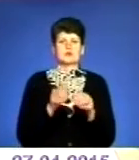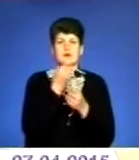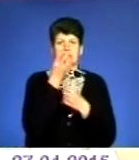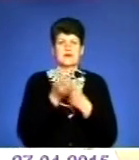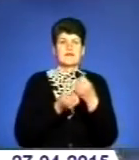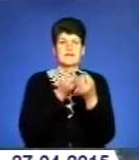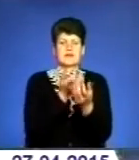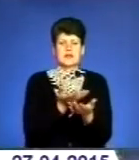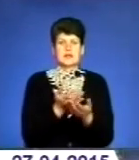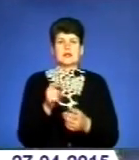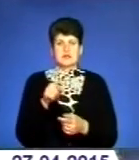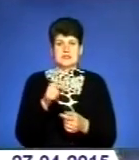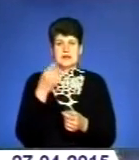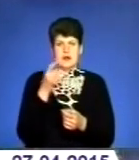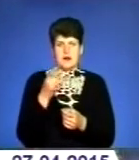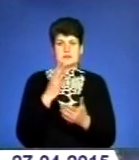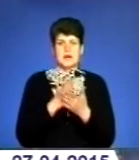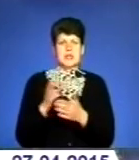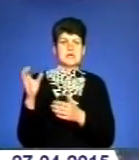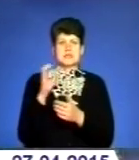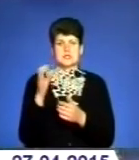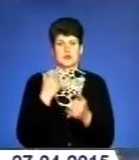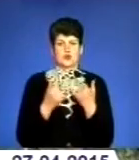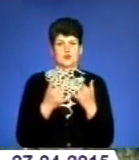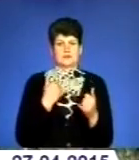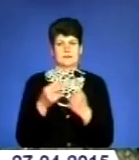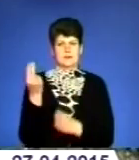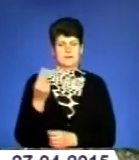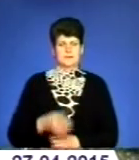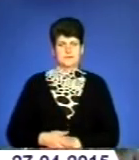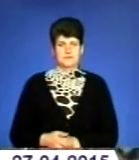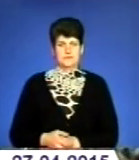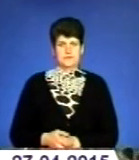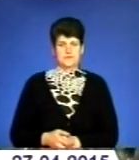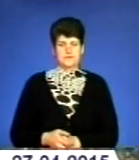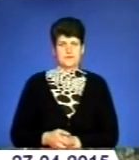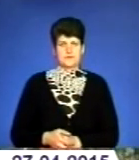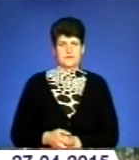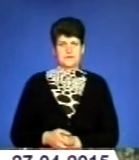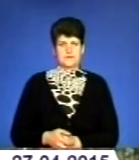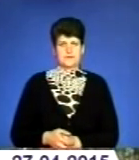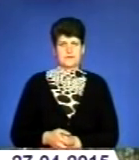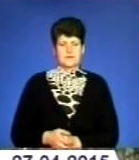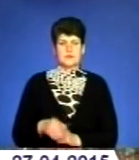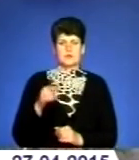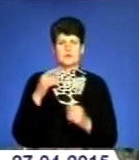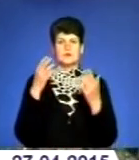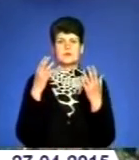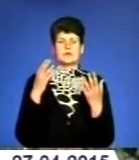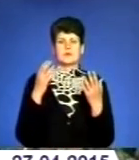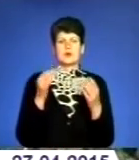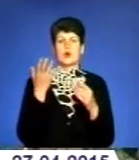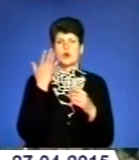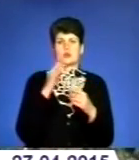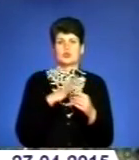символічно цього разу мали жовто-сині Барви та брехня котра була тижнями